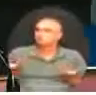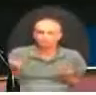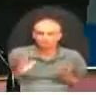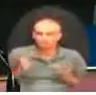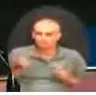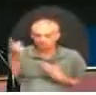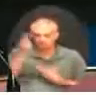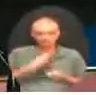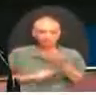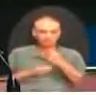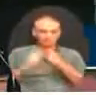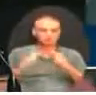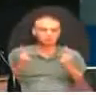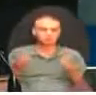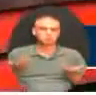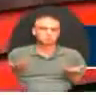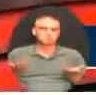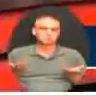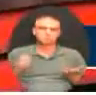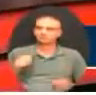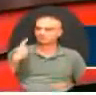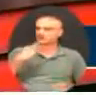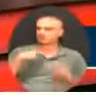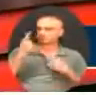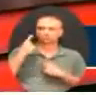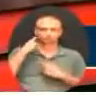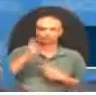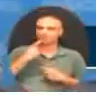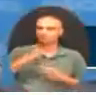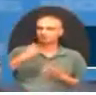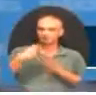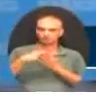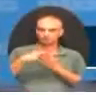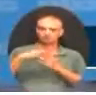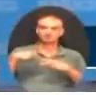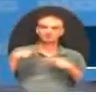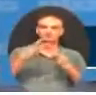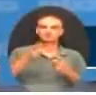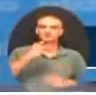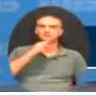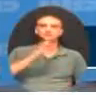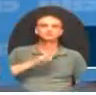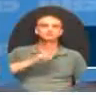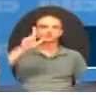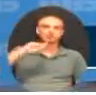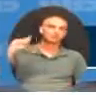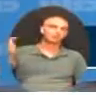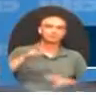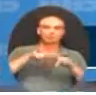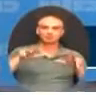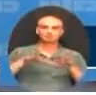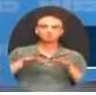מה זה הדיל המוזר הזה? אני חוזרת אלייך, נשמע את הדברים של שר האוצר, ואנחנו עוד בצפון ובכל חלקי